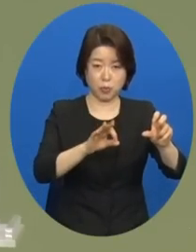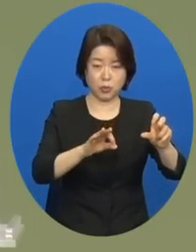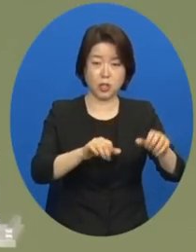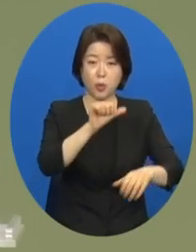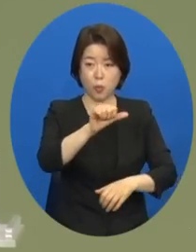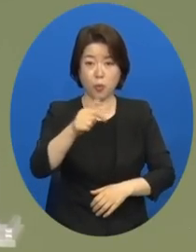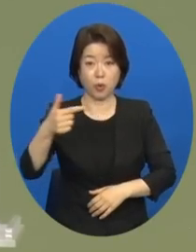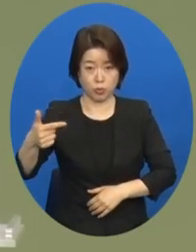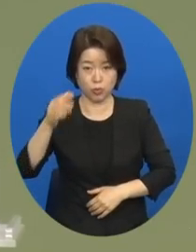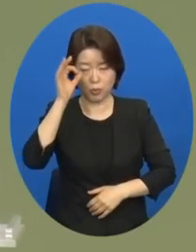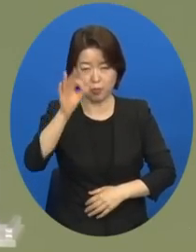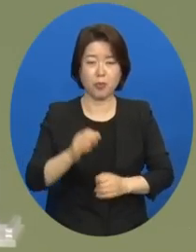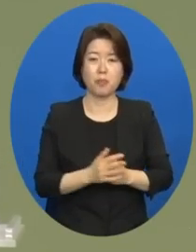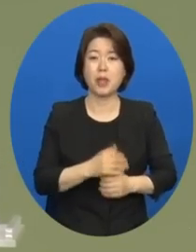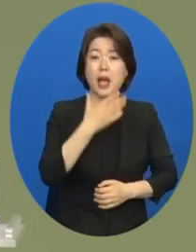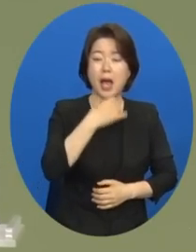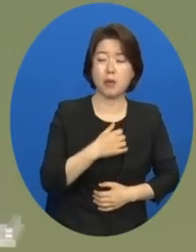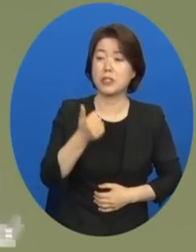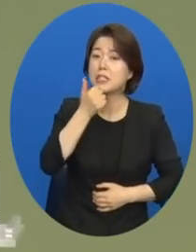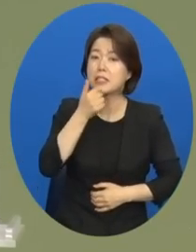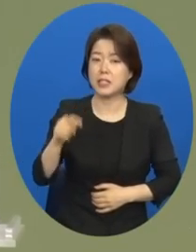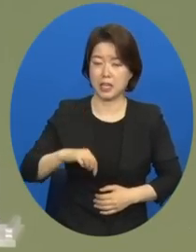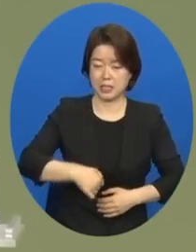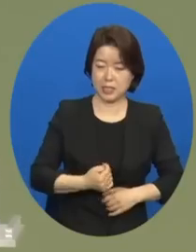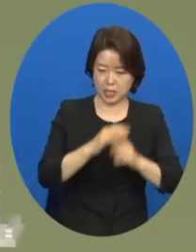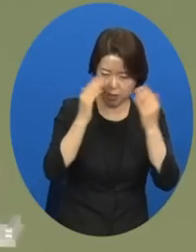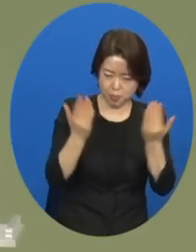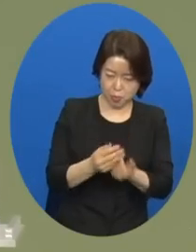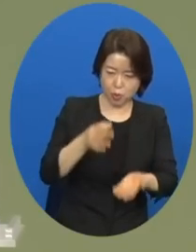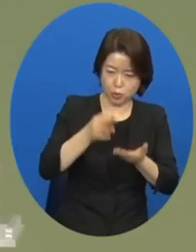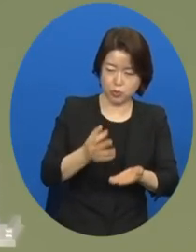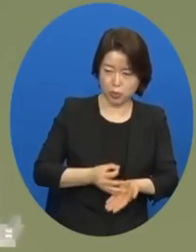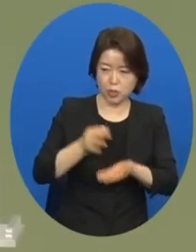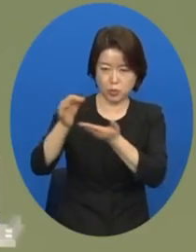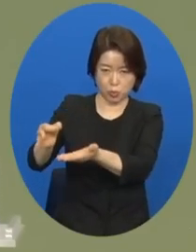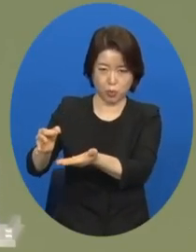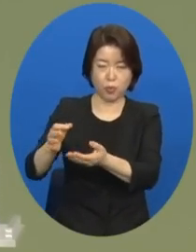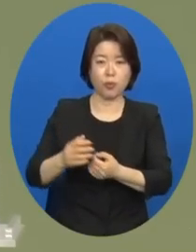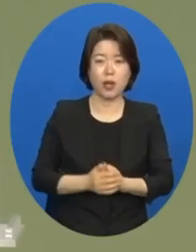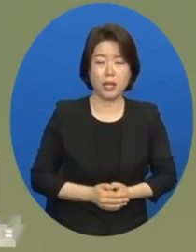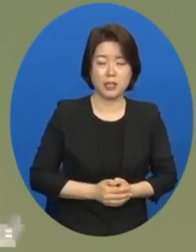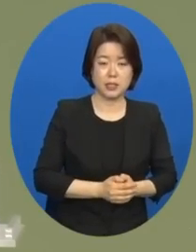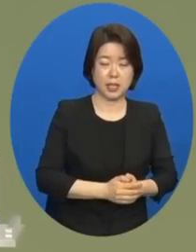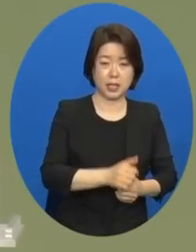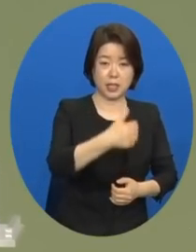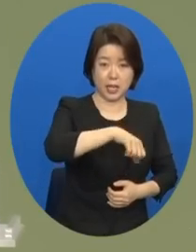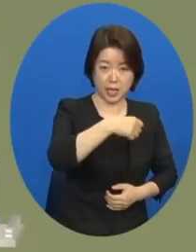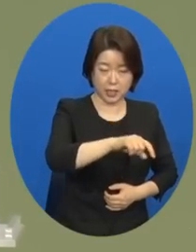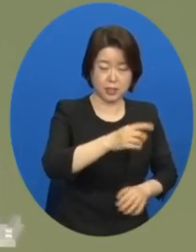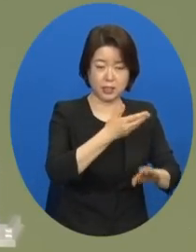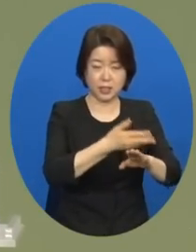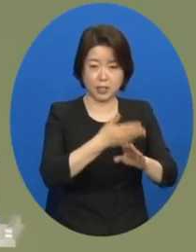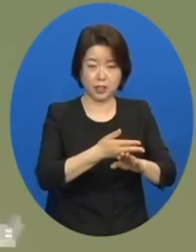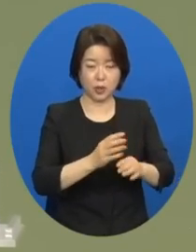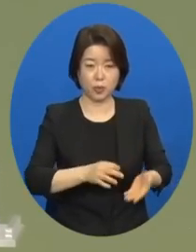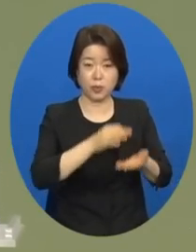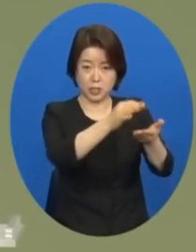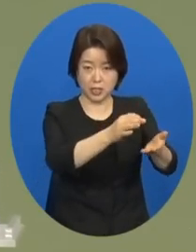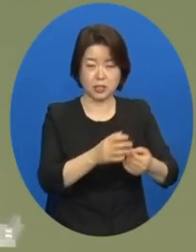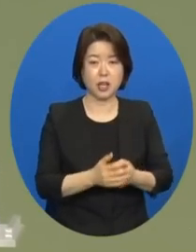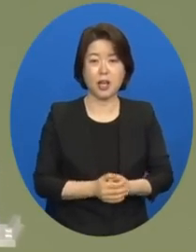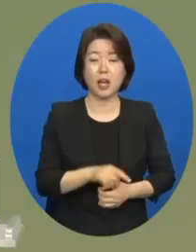5절 6절이에요 아브라함이 이삭에게 자기의 모든 소유를 주었고 자기 서자들에게도 재산을 줘 자기 생전에